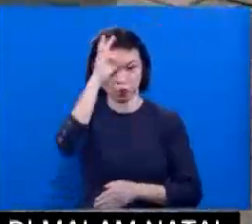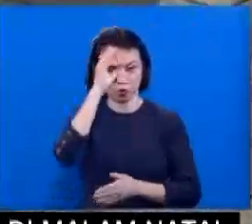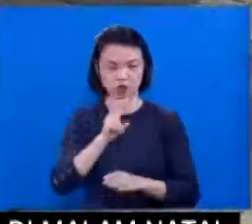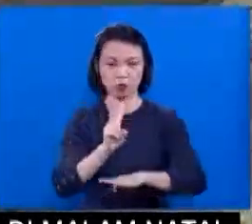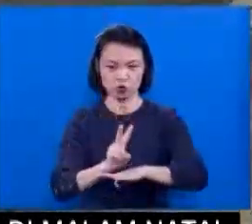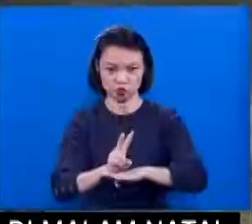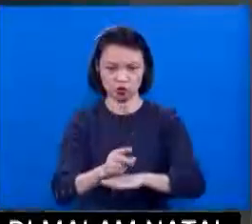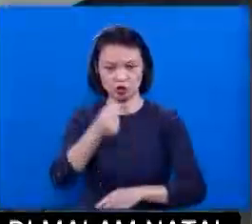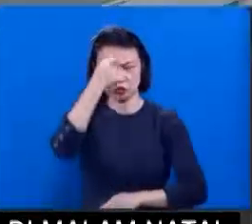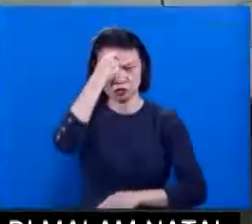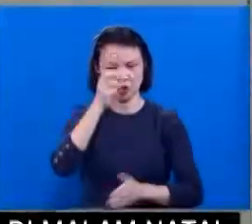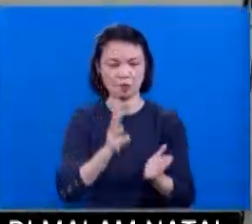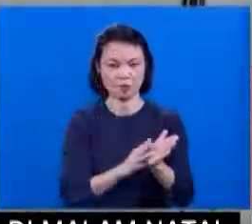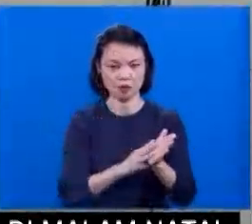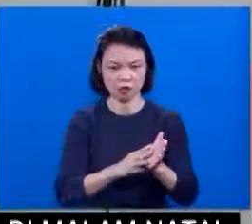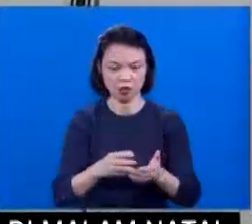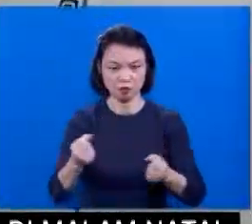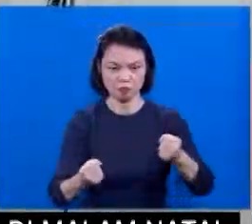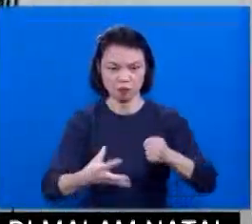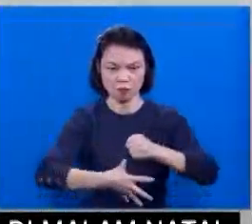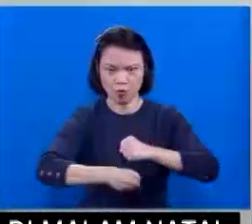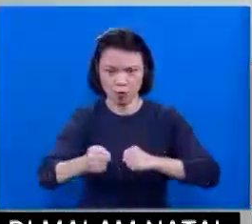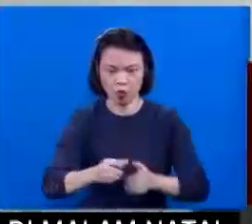mereka adalah tersangka kasus perampokan sebuah toko emas